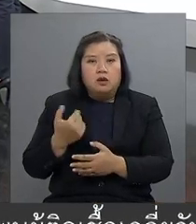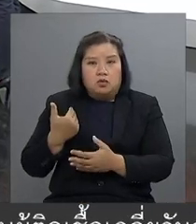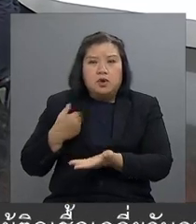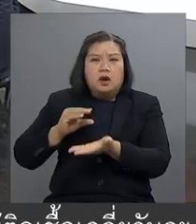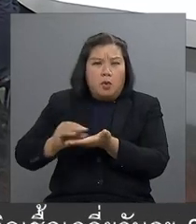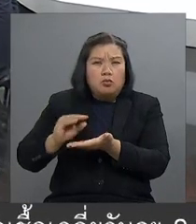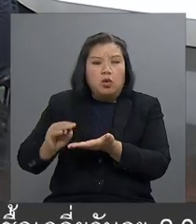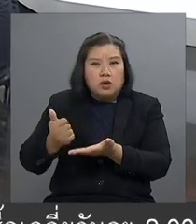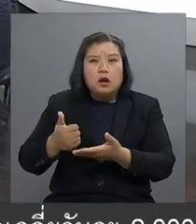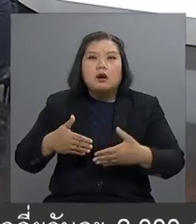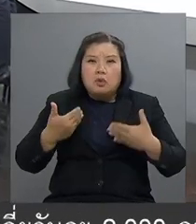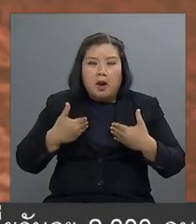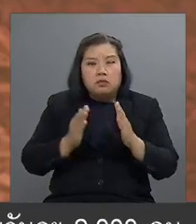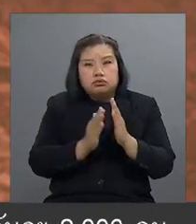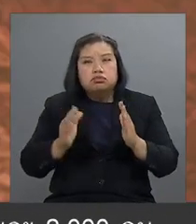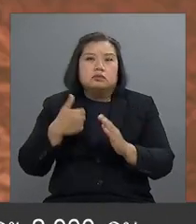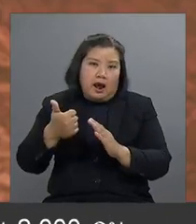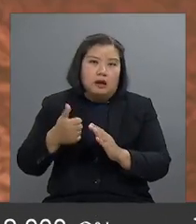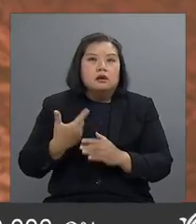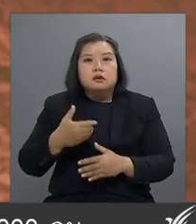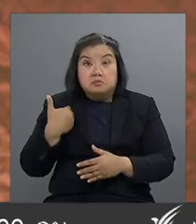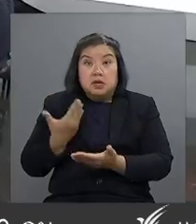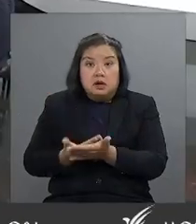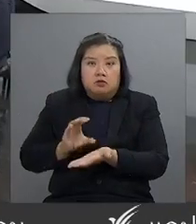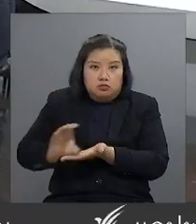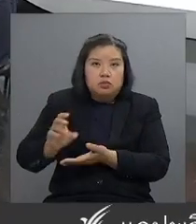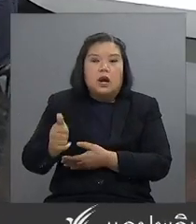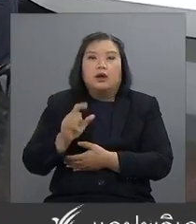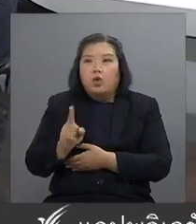กันได้อีกสักระยะหนึ่งนะครับตอนนี้ต้องรีบไปติดต่อก่อนเลยค่ะครับขอบคุณคุณอยู่ที่บนนะครับ